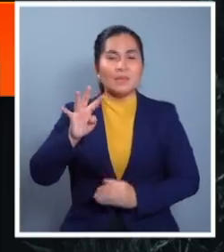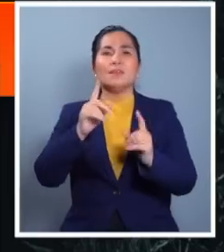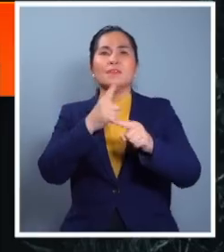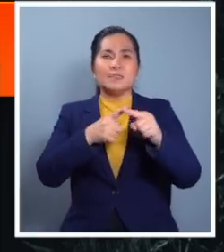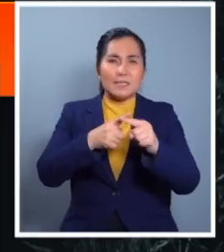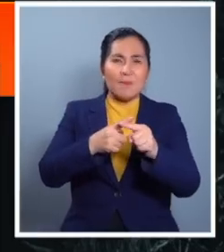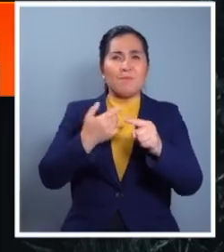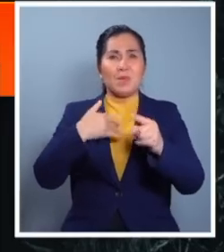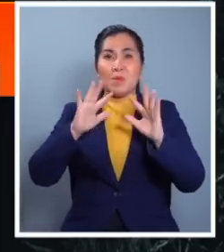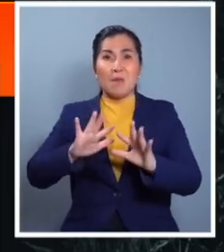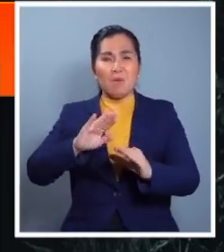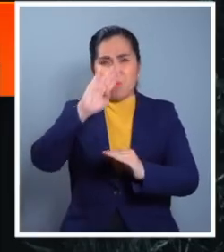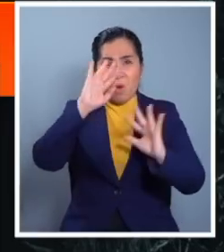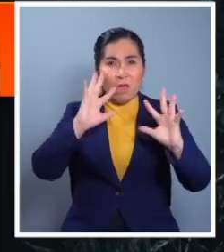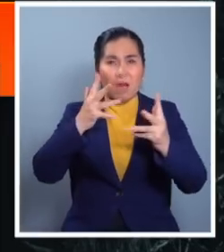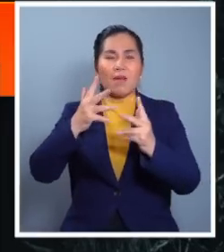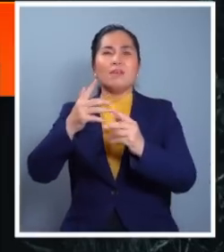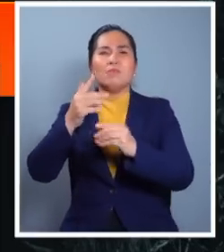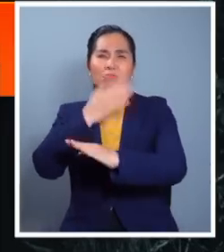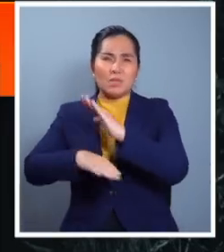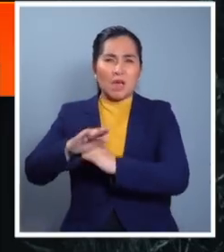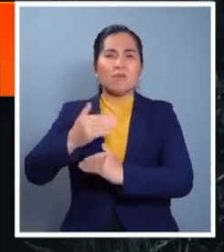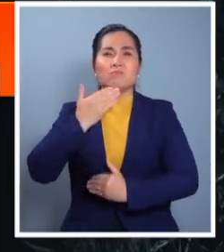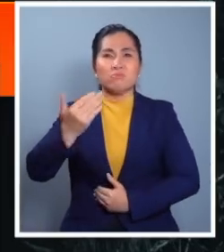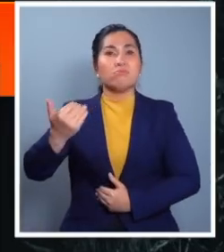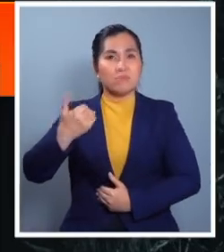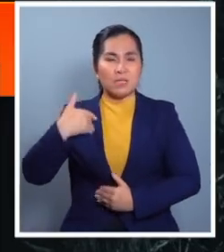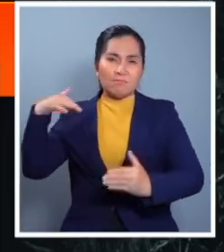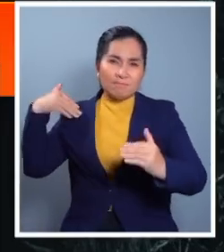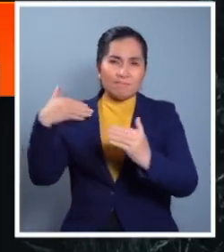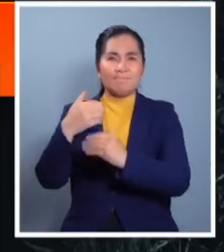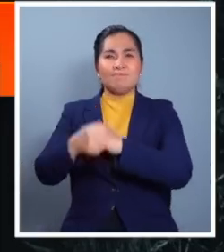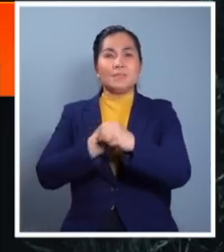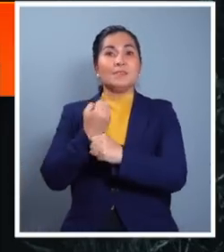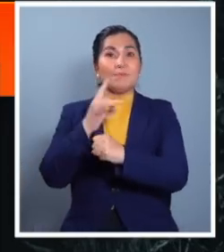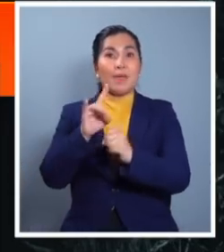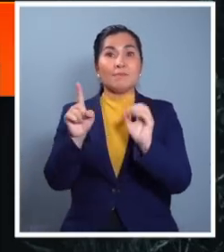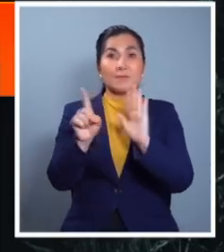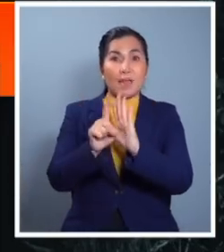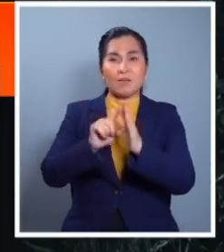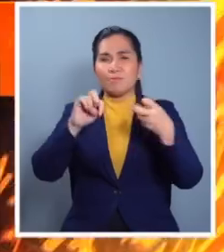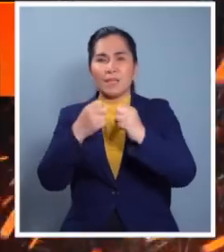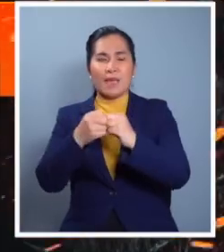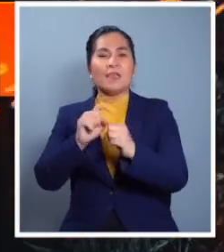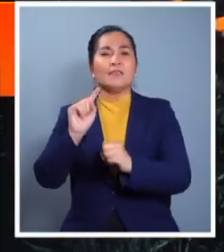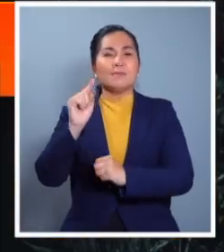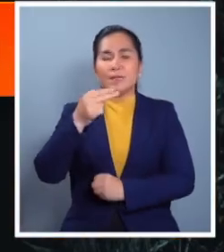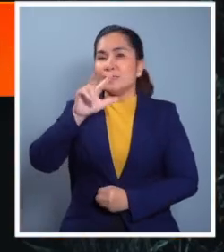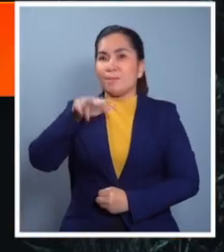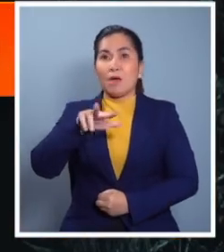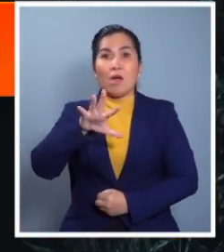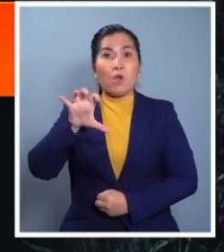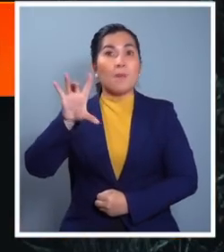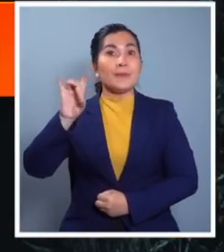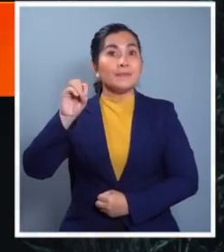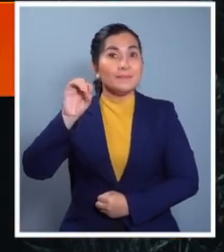บมีทั้งรักษาหายและทุพพลภาพตลอด18ปีไฟใต้มีทั้งสิ้น 13,584 ราย